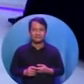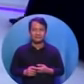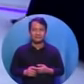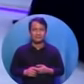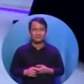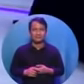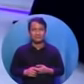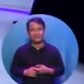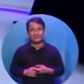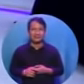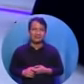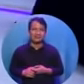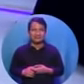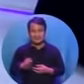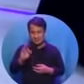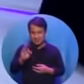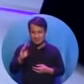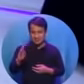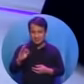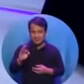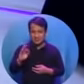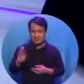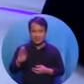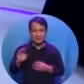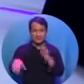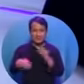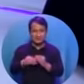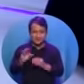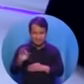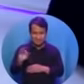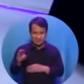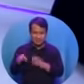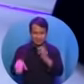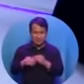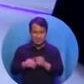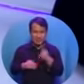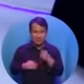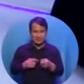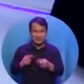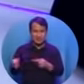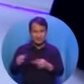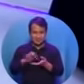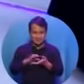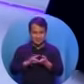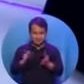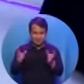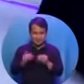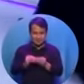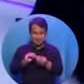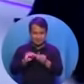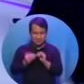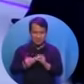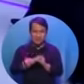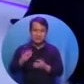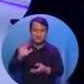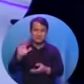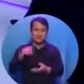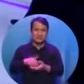nanood ng Facebook, and then nag-type siya ng kanyang pangalan, numero,